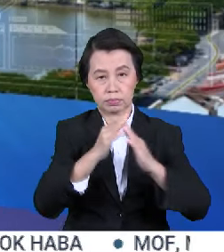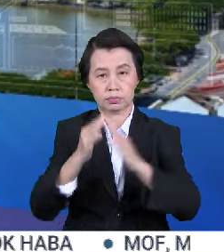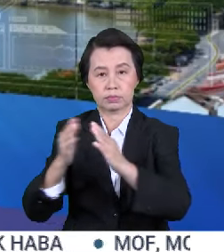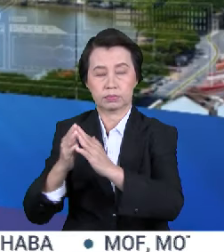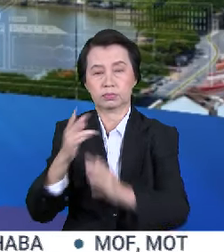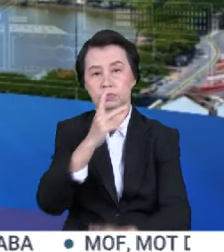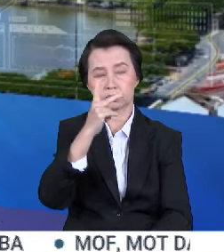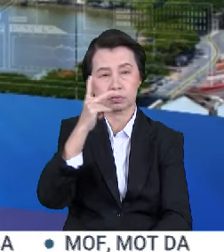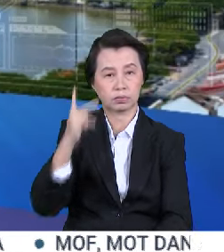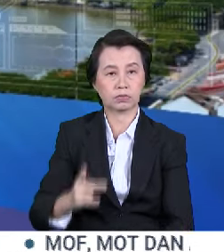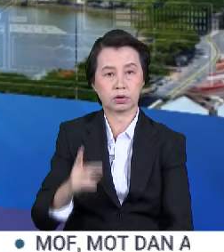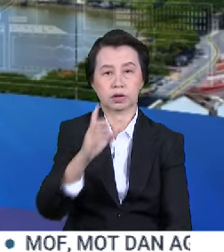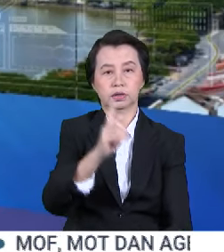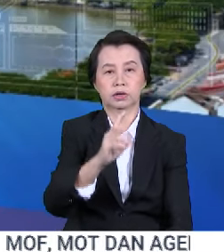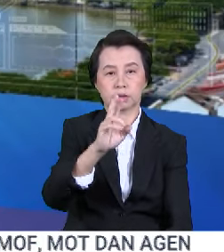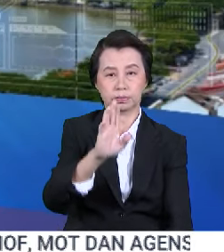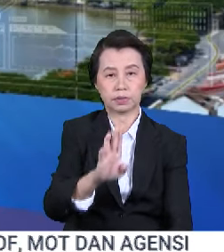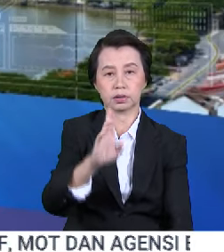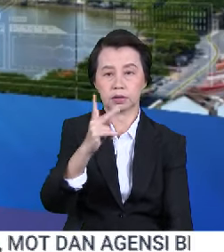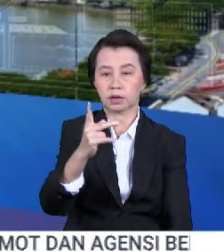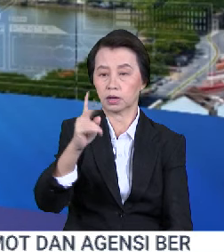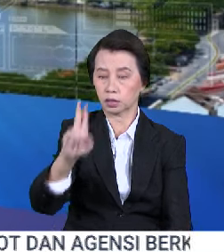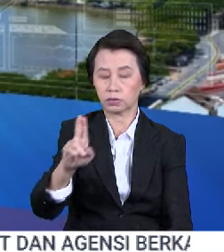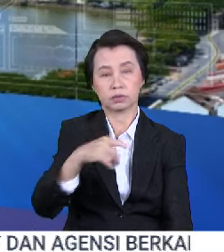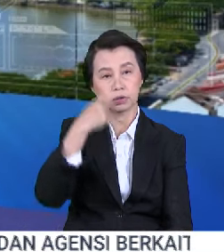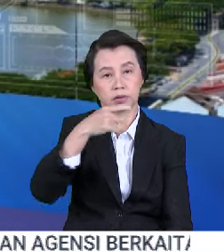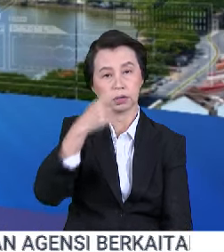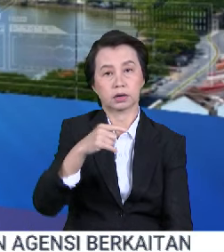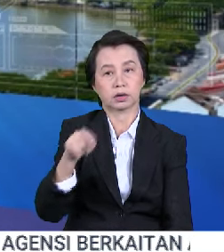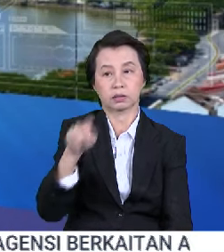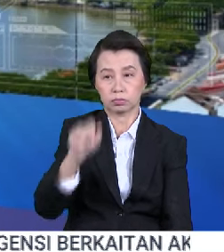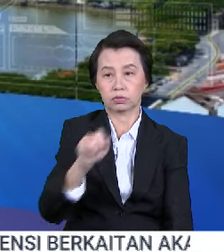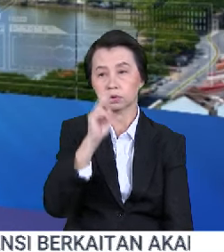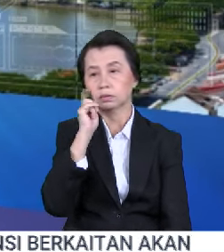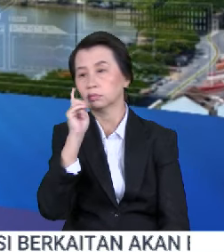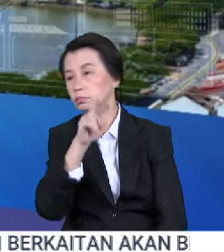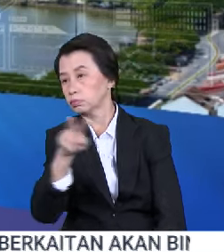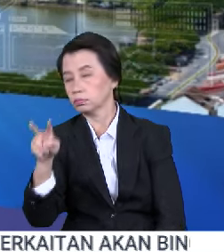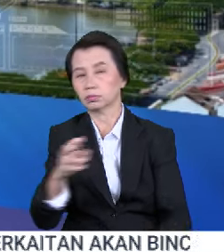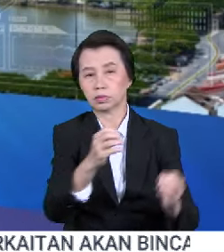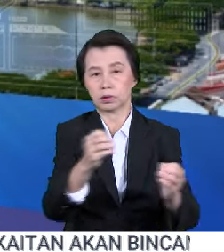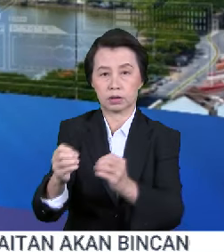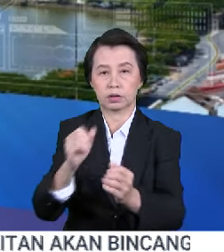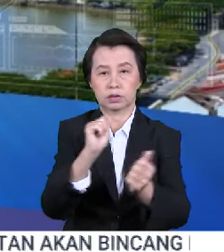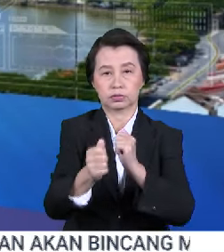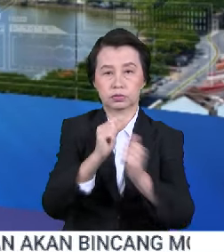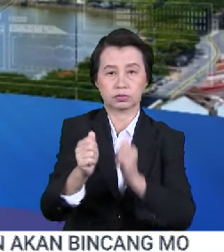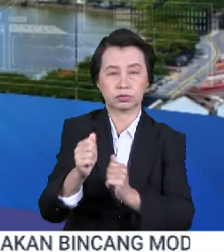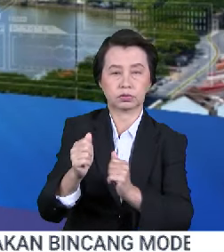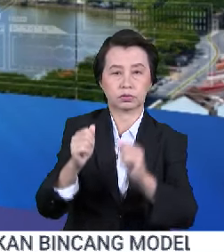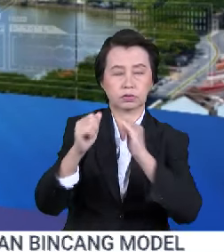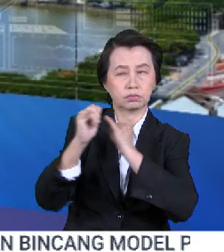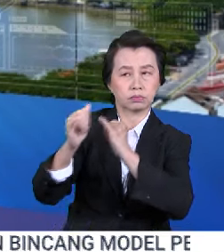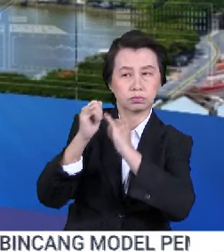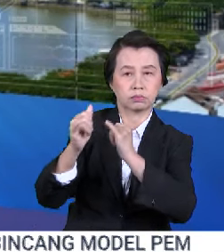bandara kucing Utara di kayu Datu Junadi Ridwan berkata ini dapat dilihat daripada penganjuran acara suka betaraf antara bangsa